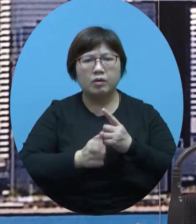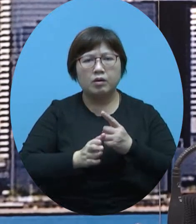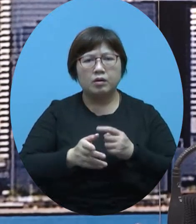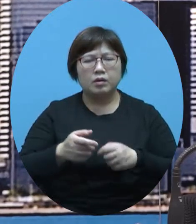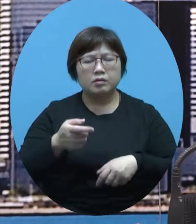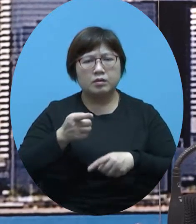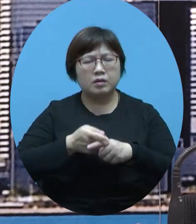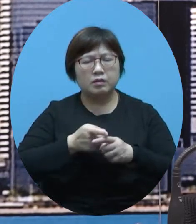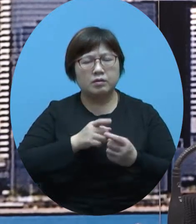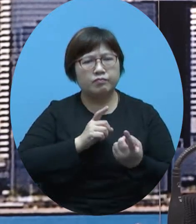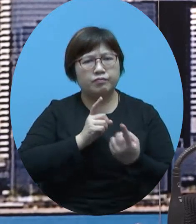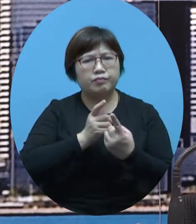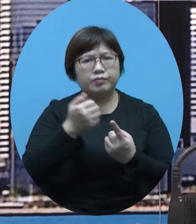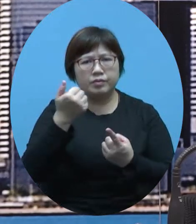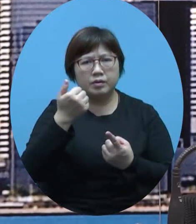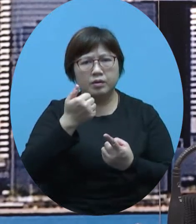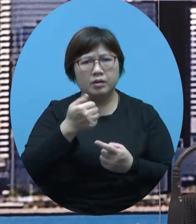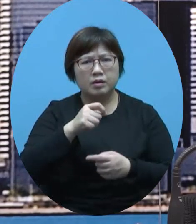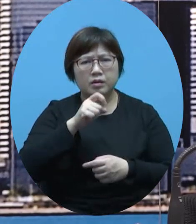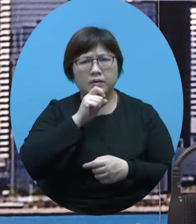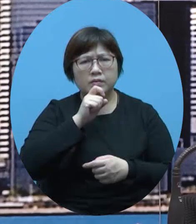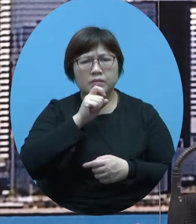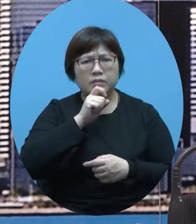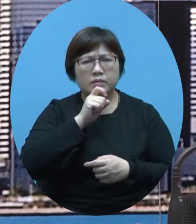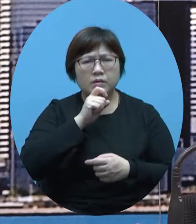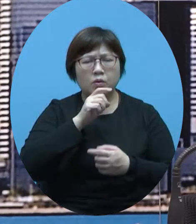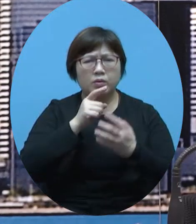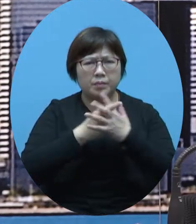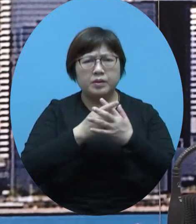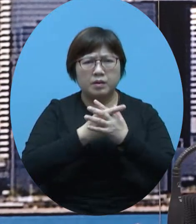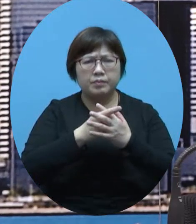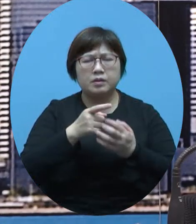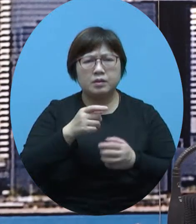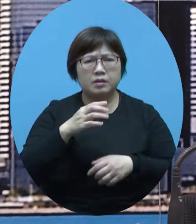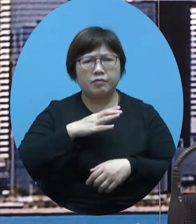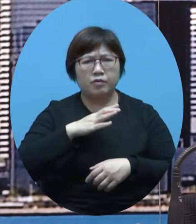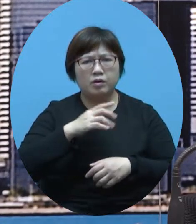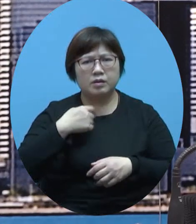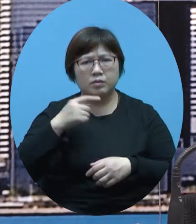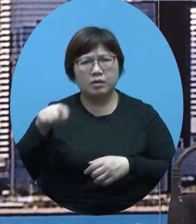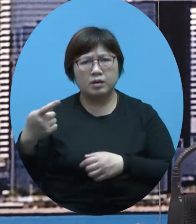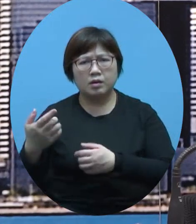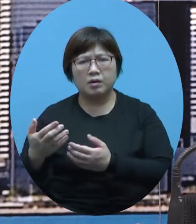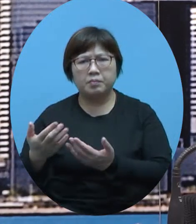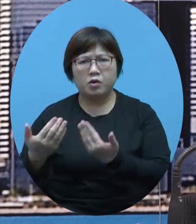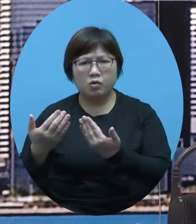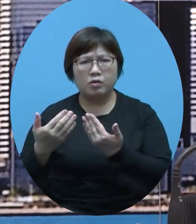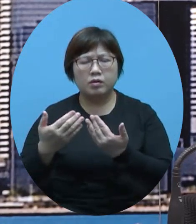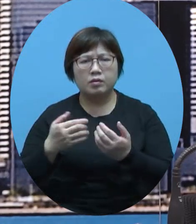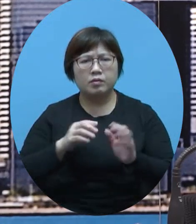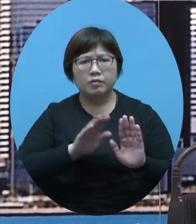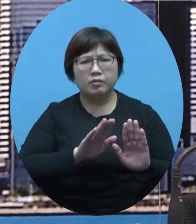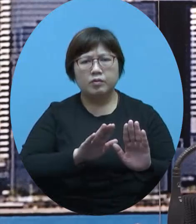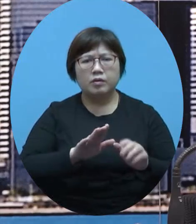得到嘅嚇。咁但係如果係真係有一啲好特別嘅情況，需要一啲額外嘅支援嘅服務咧，我諗我哋都會